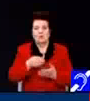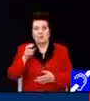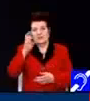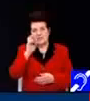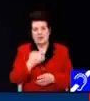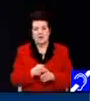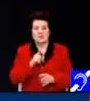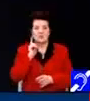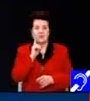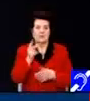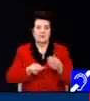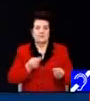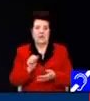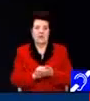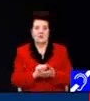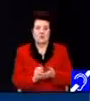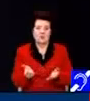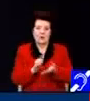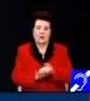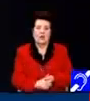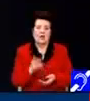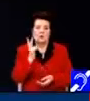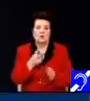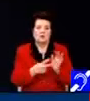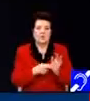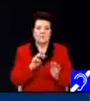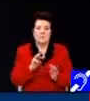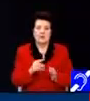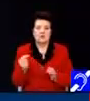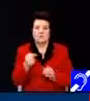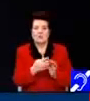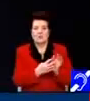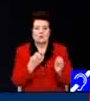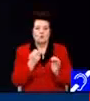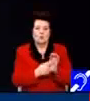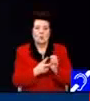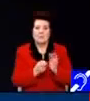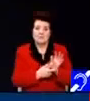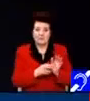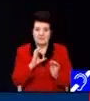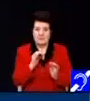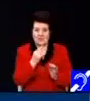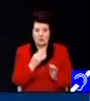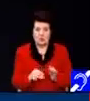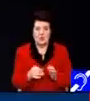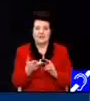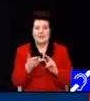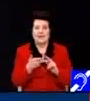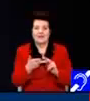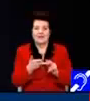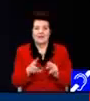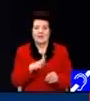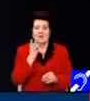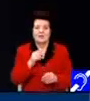printre cei mai tineri semnatari ai actului de unire de la 27 martie 1918. Sergiu, cel de-al treilea dintre frați, a